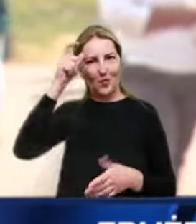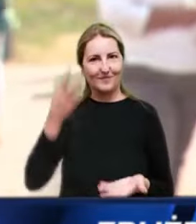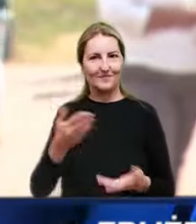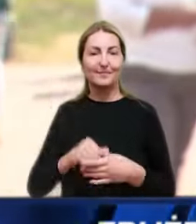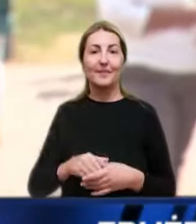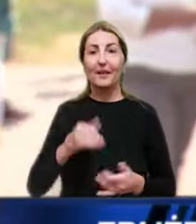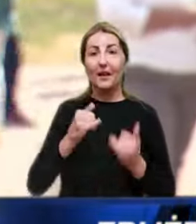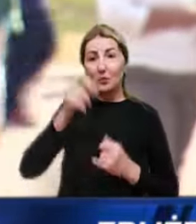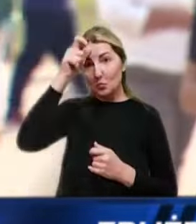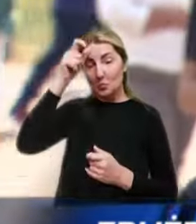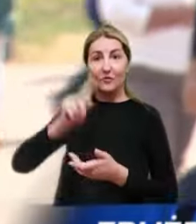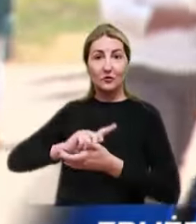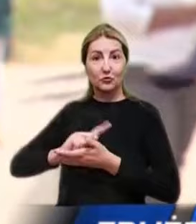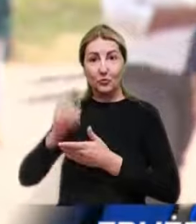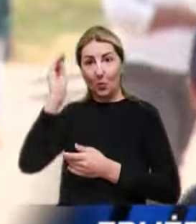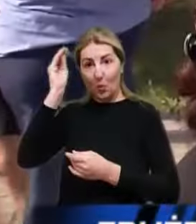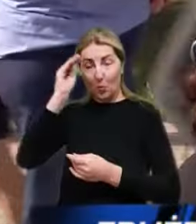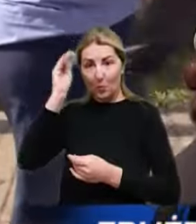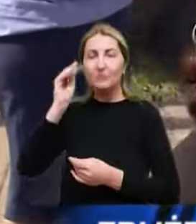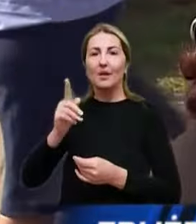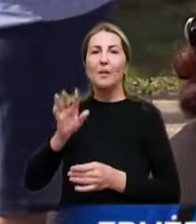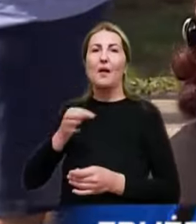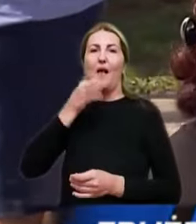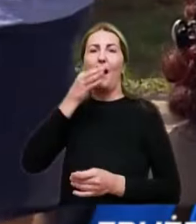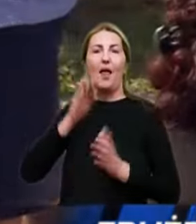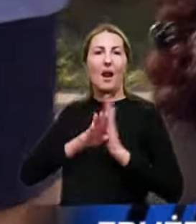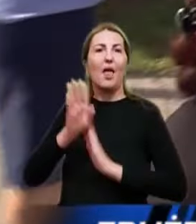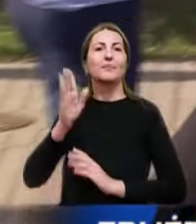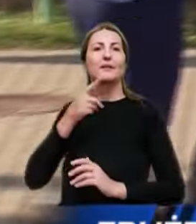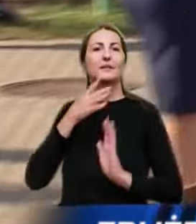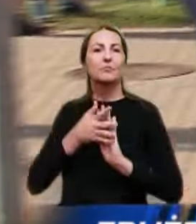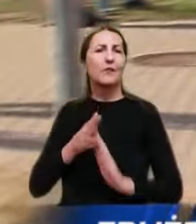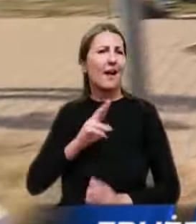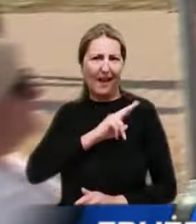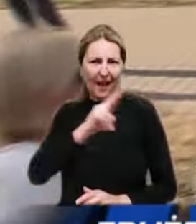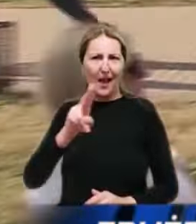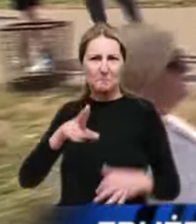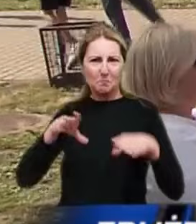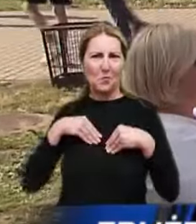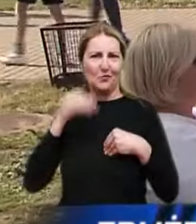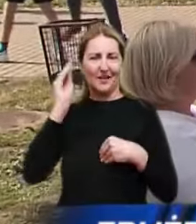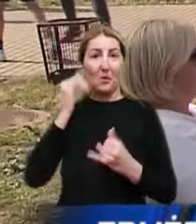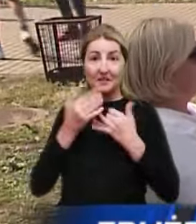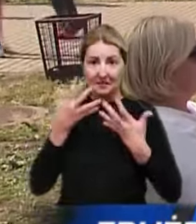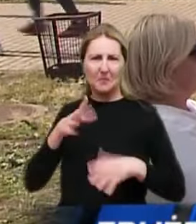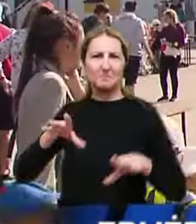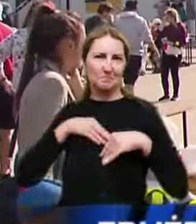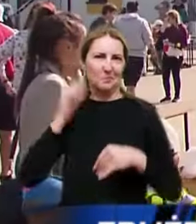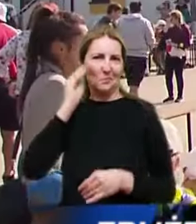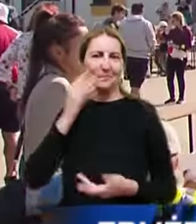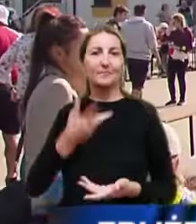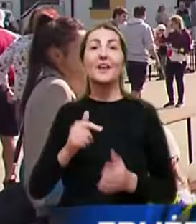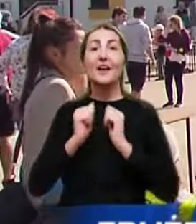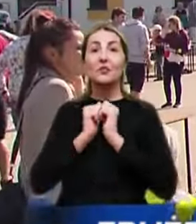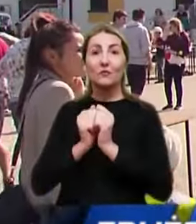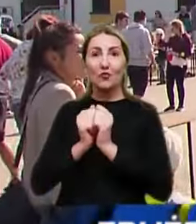szybciej będzie uczyć, tym bardziej będzie lepiej znać język migowy. Każdy może się nauczyć, jak się chce, to można. Wrzesień to dla osób